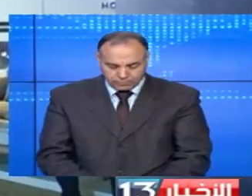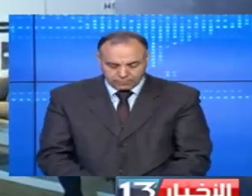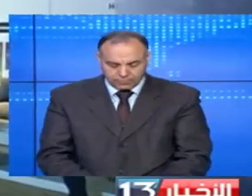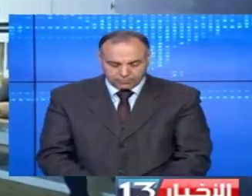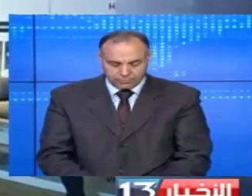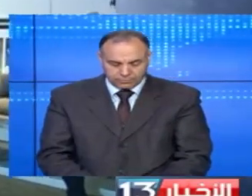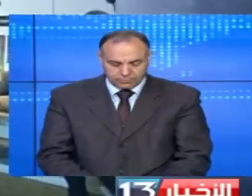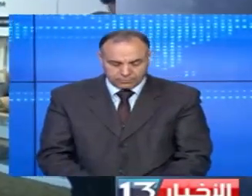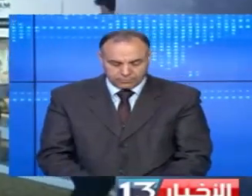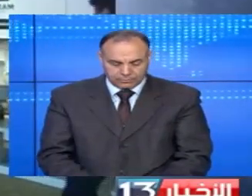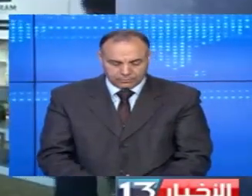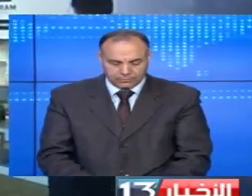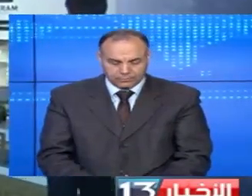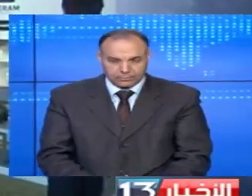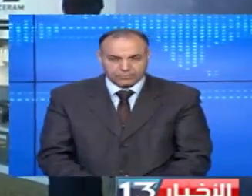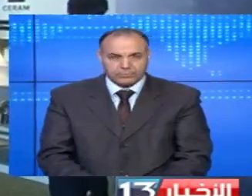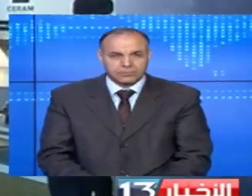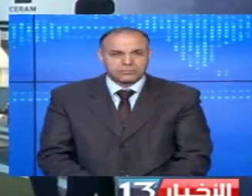يعني